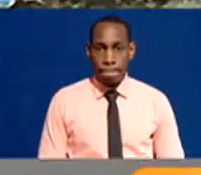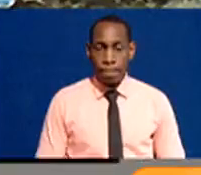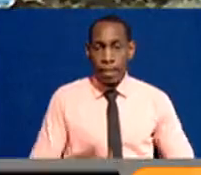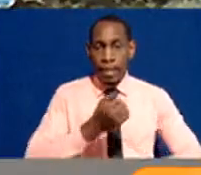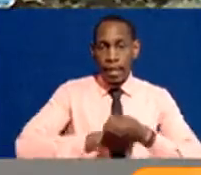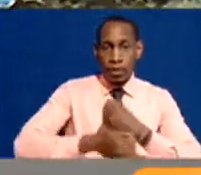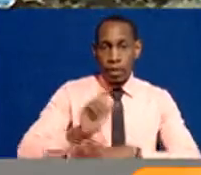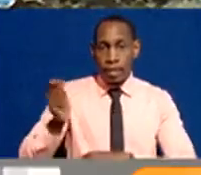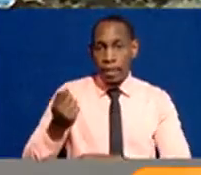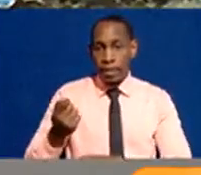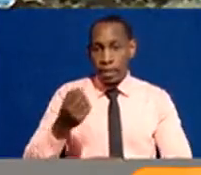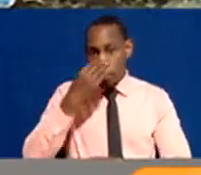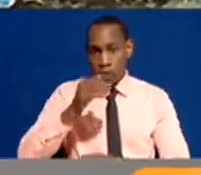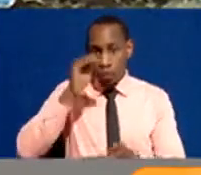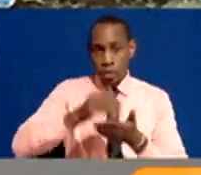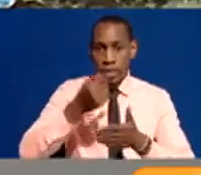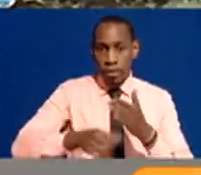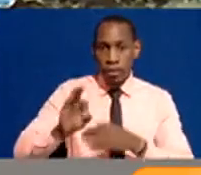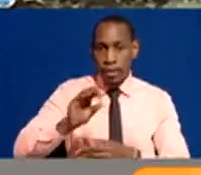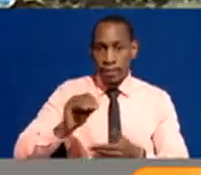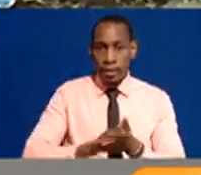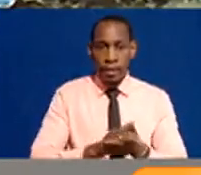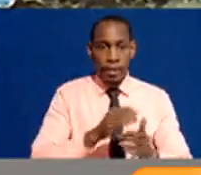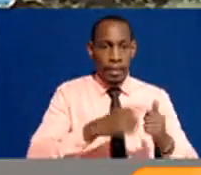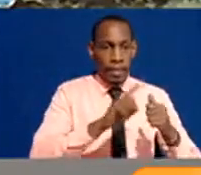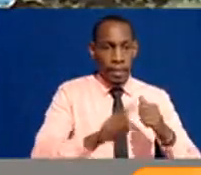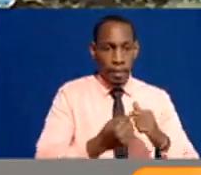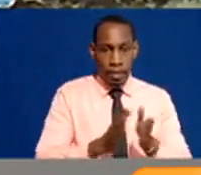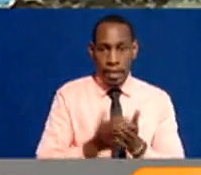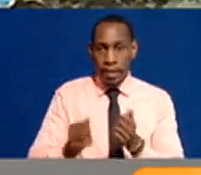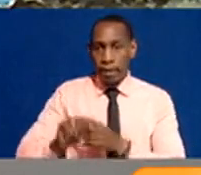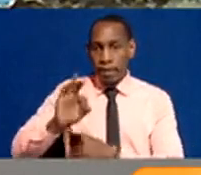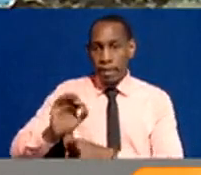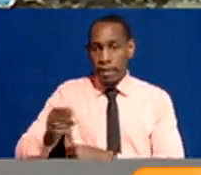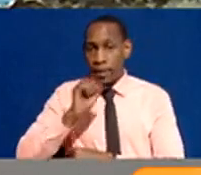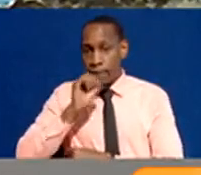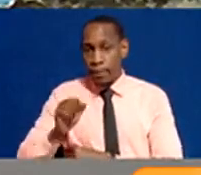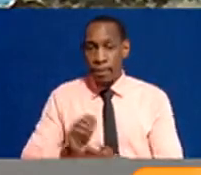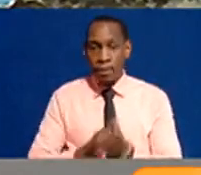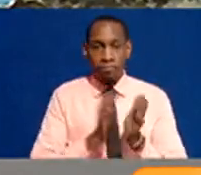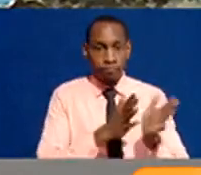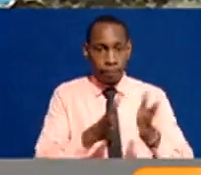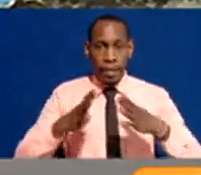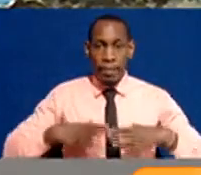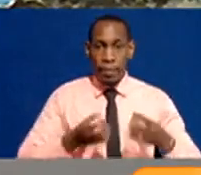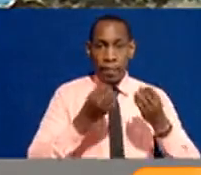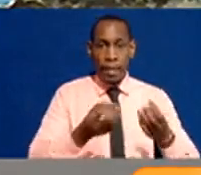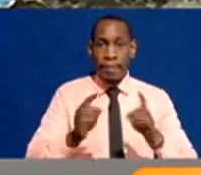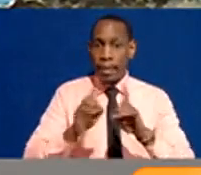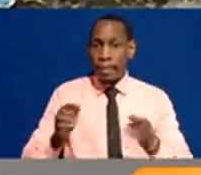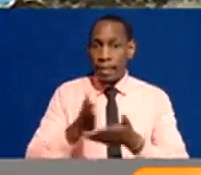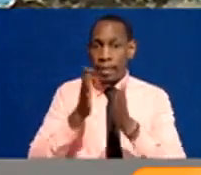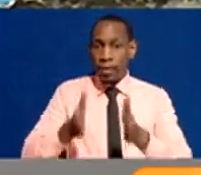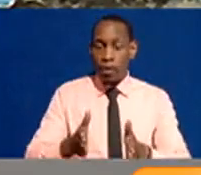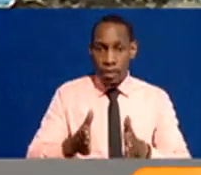Hatua ya Rais William Ruto ya kupunguza bei ya mbolea kutoka shilingi 6,500 hadi 3,500 imepongezwa na wengi. Hata hivyo,